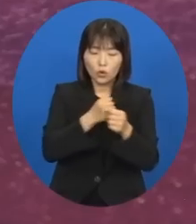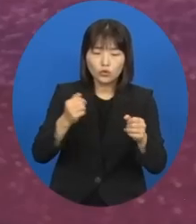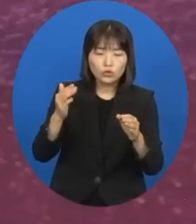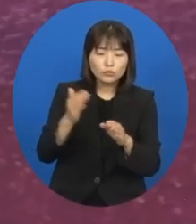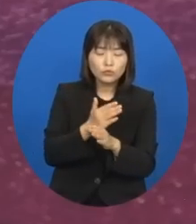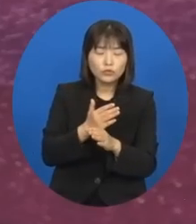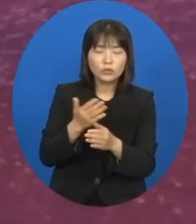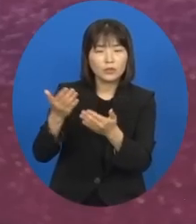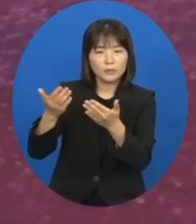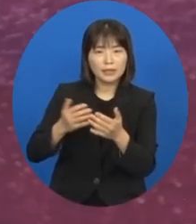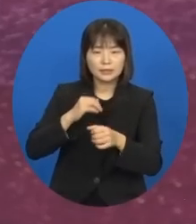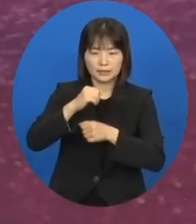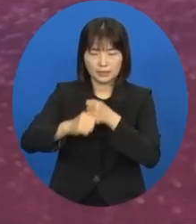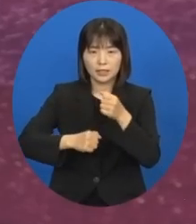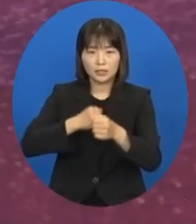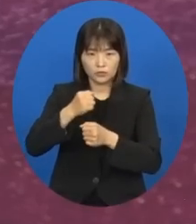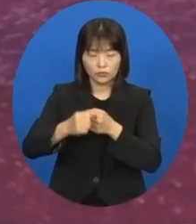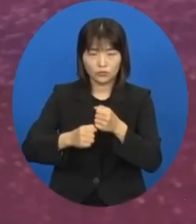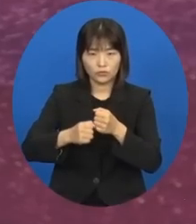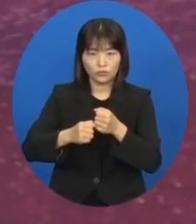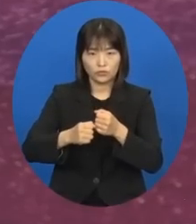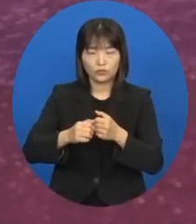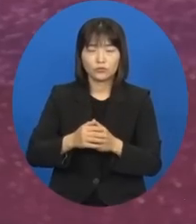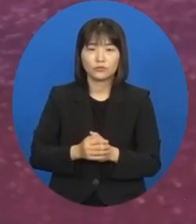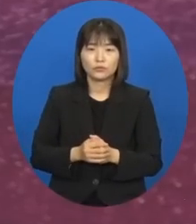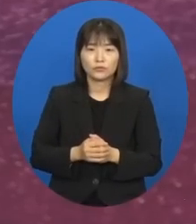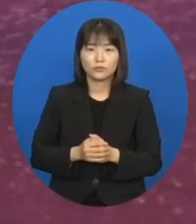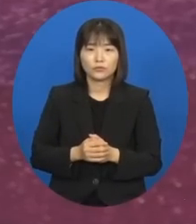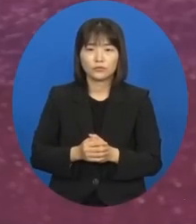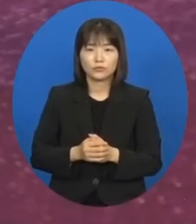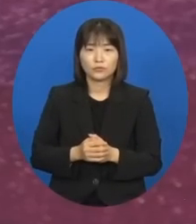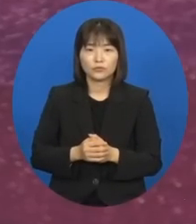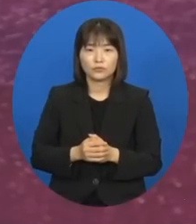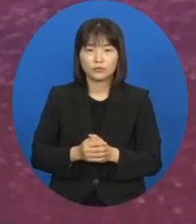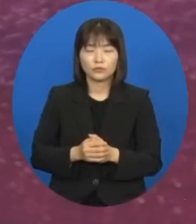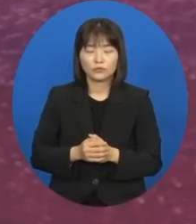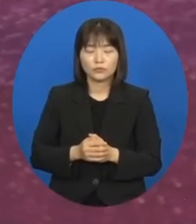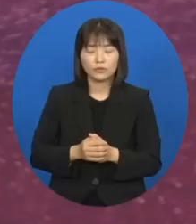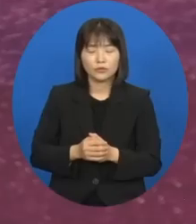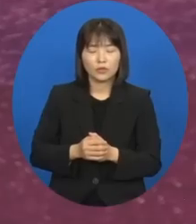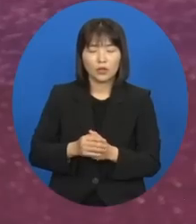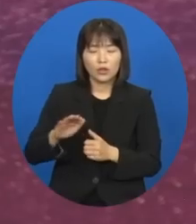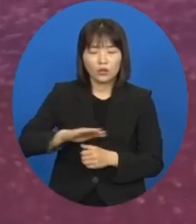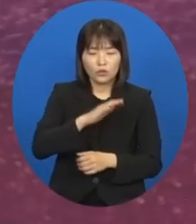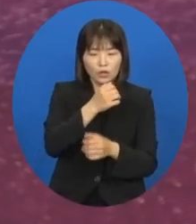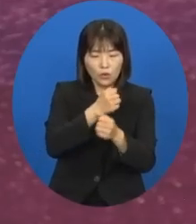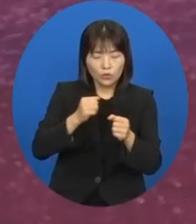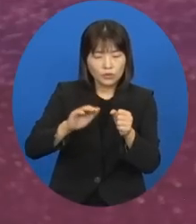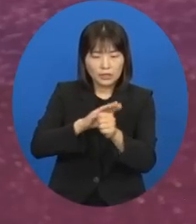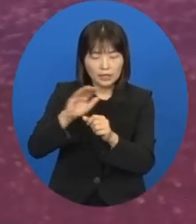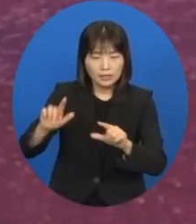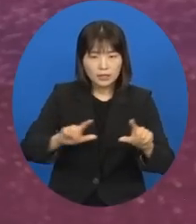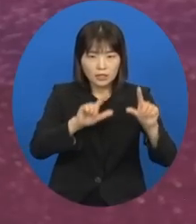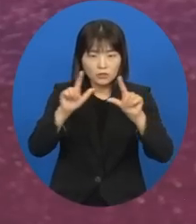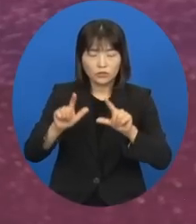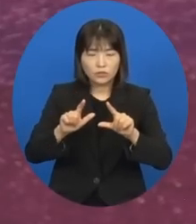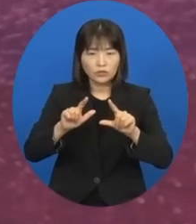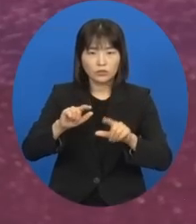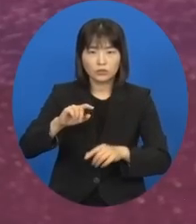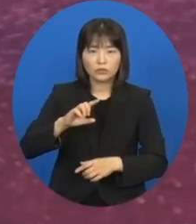자유라는 챕터에서 그분이 우리가 용서와 사랑의 삶을 살 수 있는 유일한 길 한 가지를